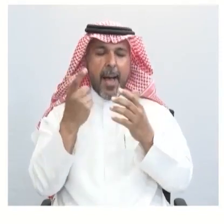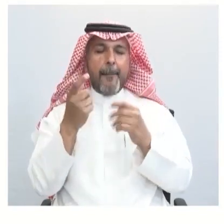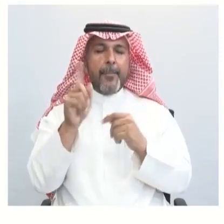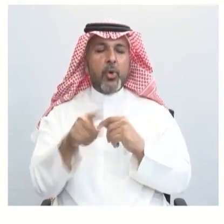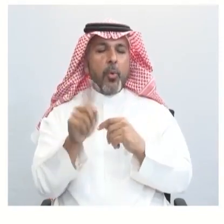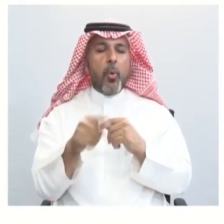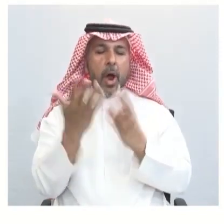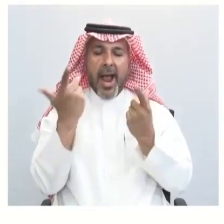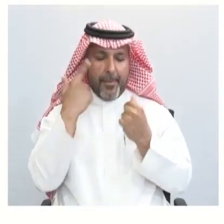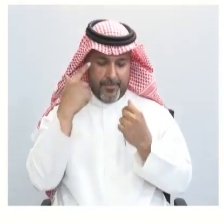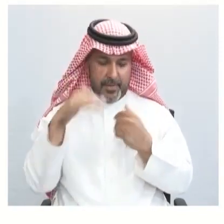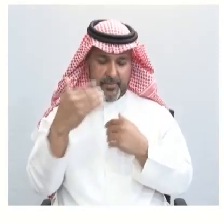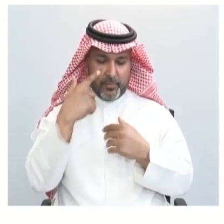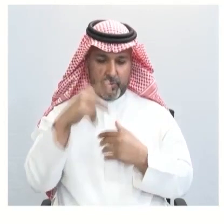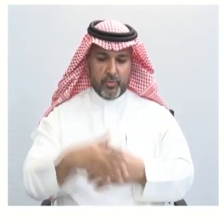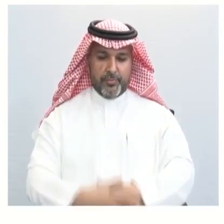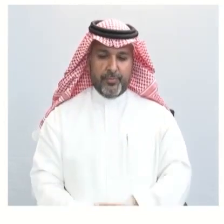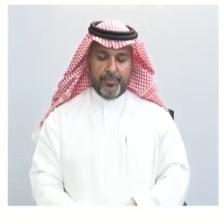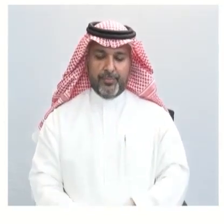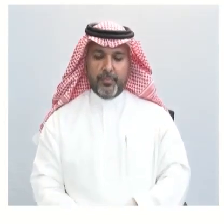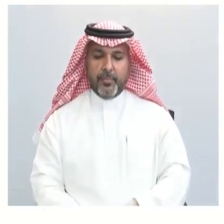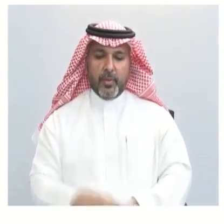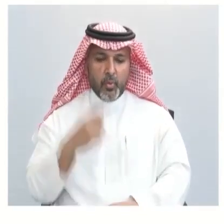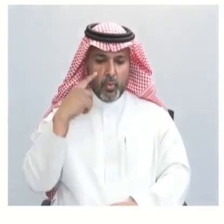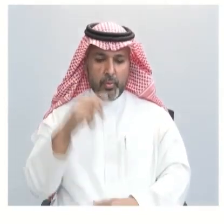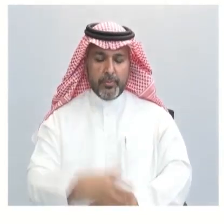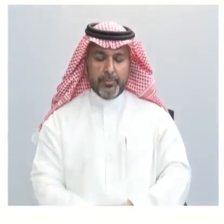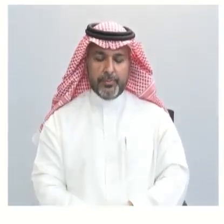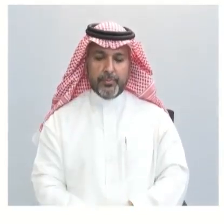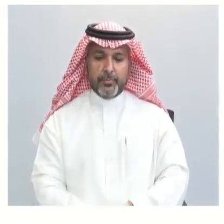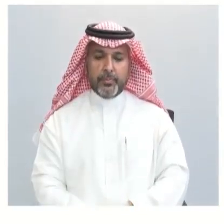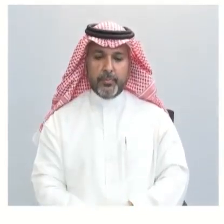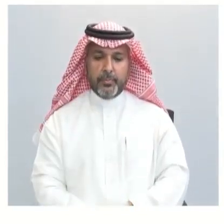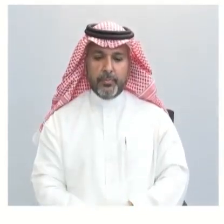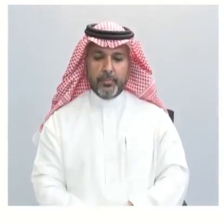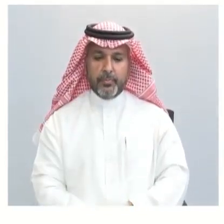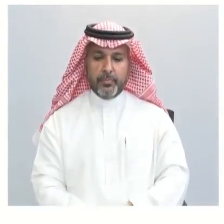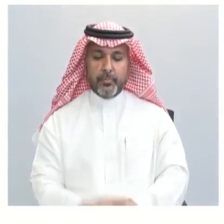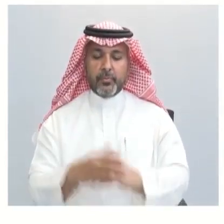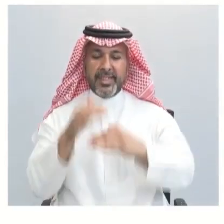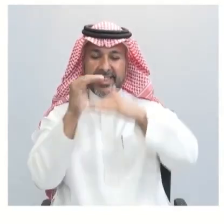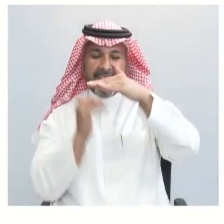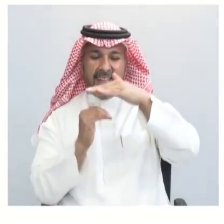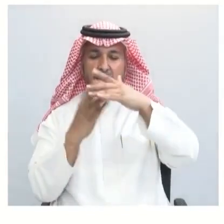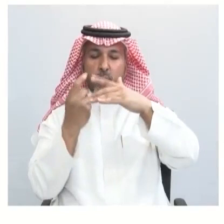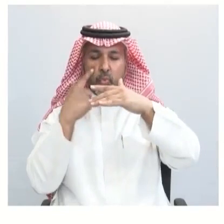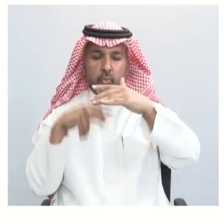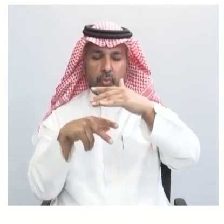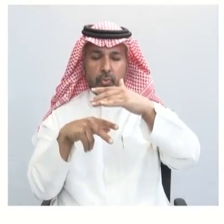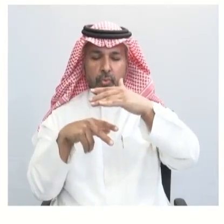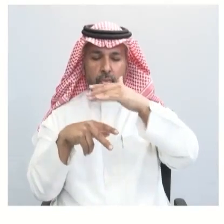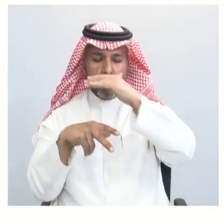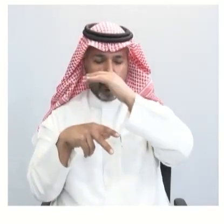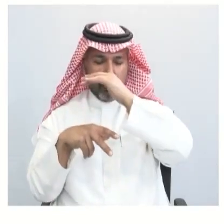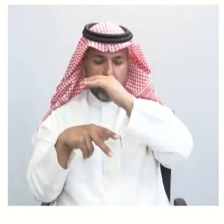التقارب الراسيه والافقيه طب لو لاحظتوا هنا ماذا يوجد في المقام احسنتم